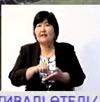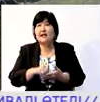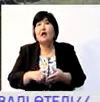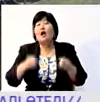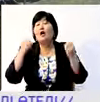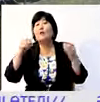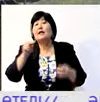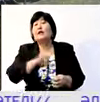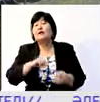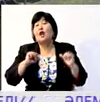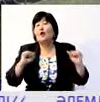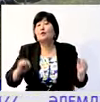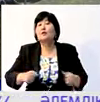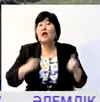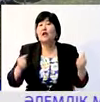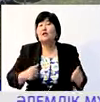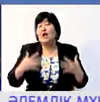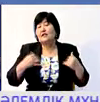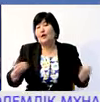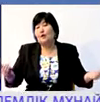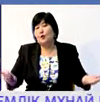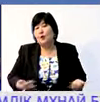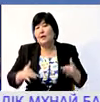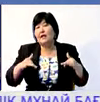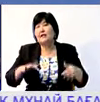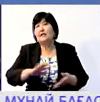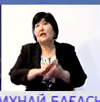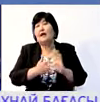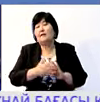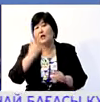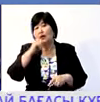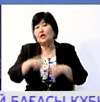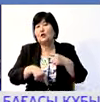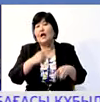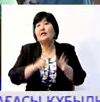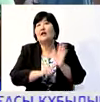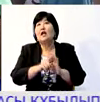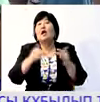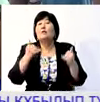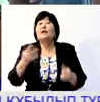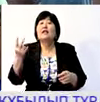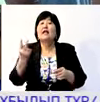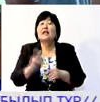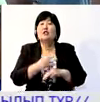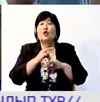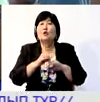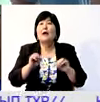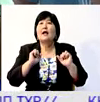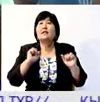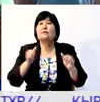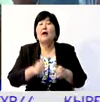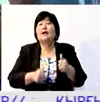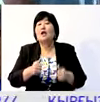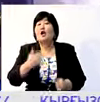Мәдениет қызметкерлері спортпен шұғылданып, салауатты өмір салтын қалыптастыруды дәстүрге айналдырып келеді. Биыл екінші рет ұйымдастырылған